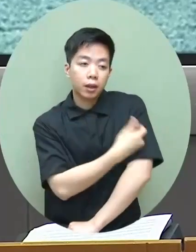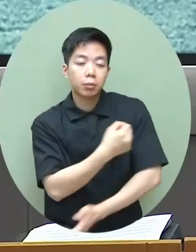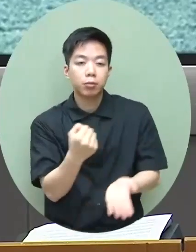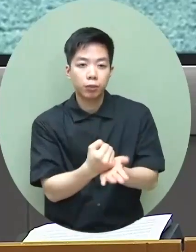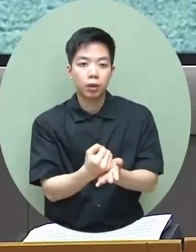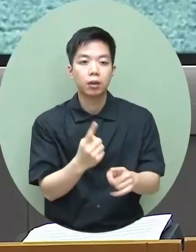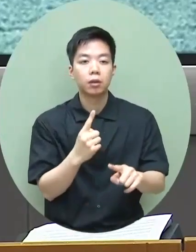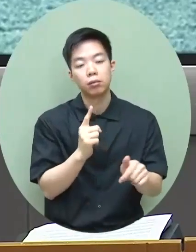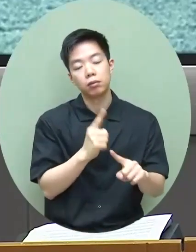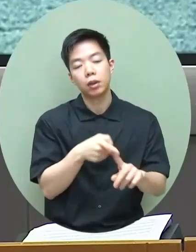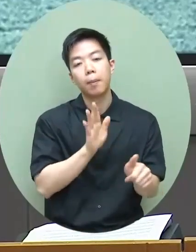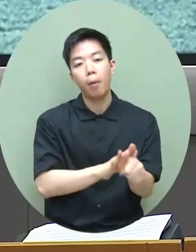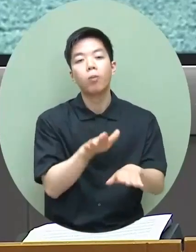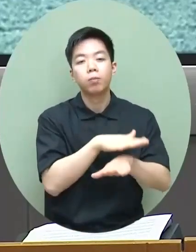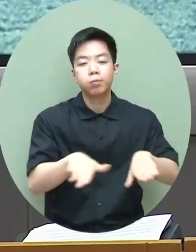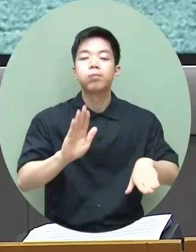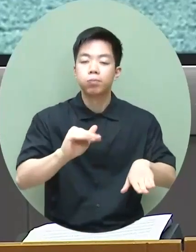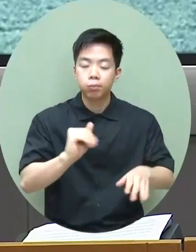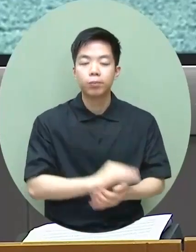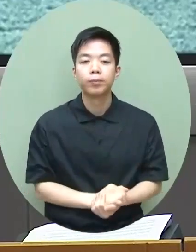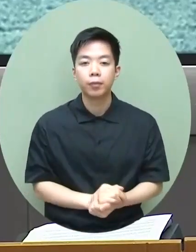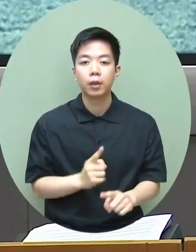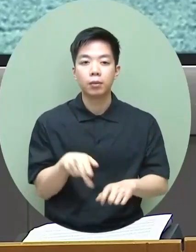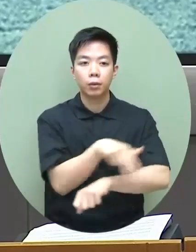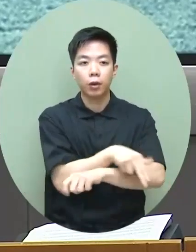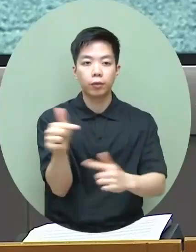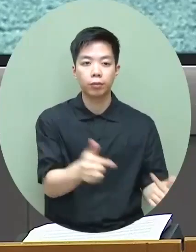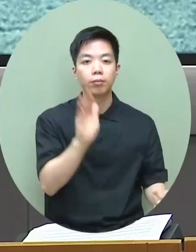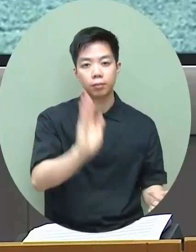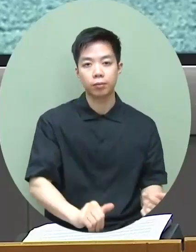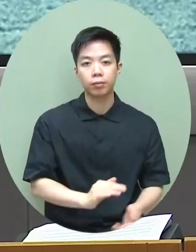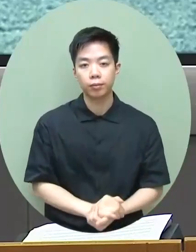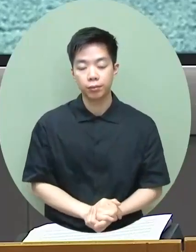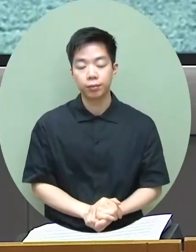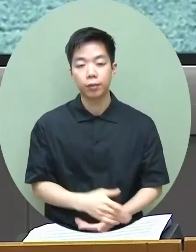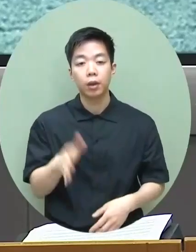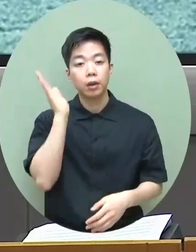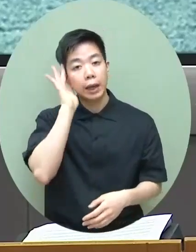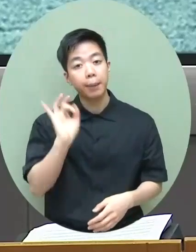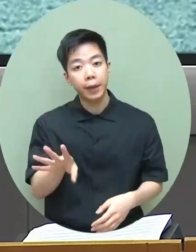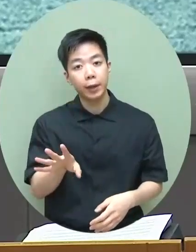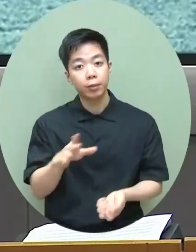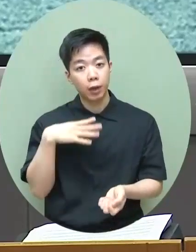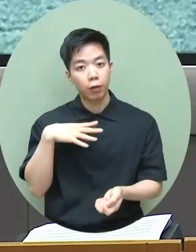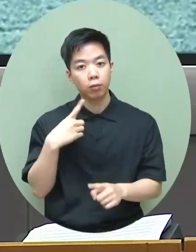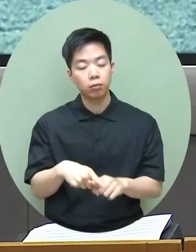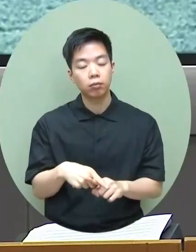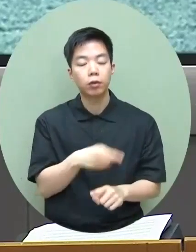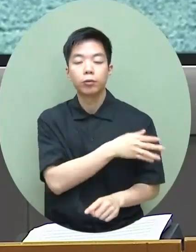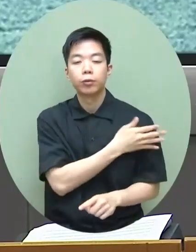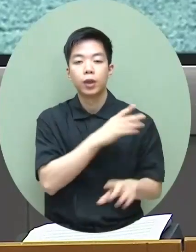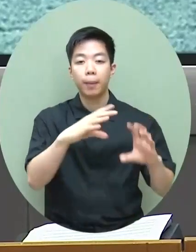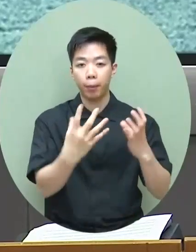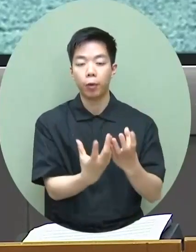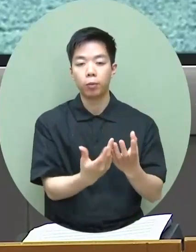於檢疫酒店嗰度，我諗相關有關相關嘅部門咧，都會睇住嗰個使用率啦，或者係有冇空